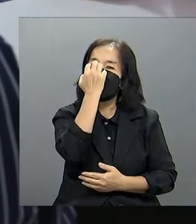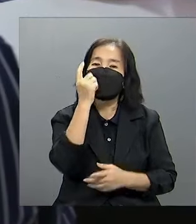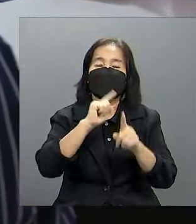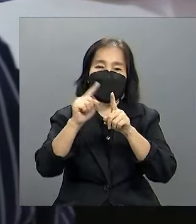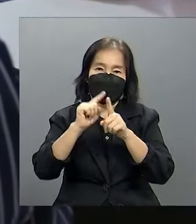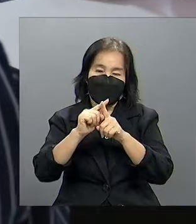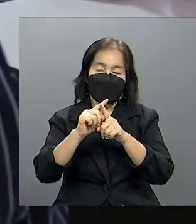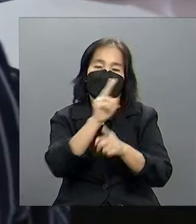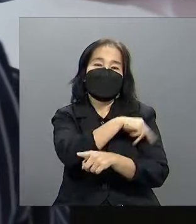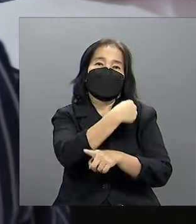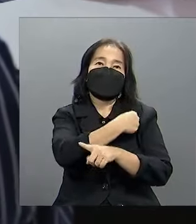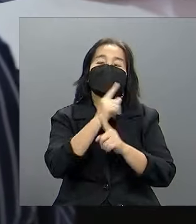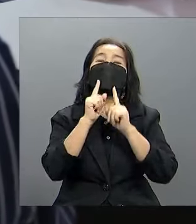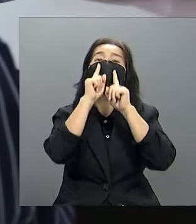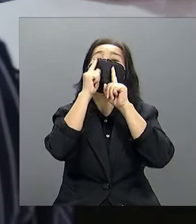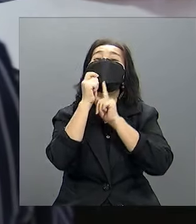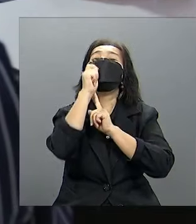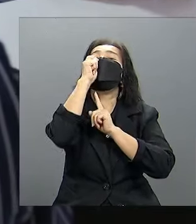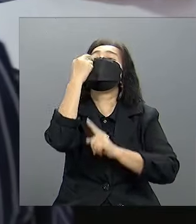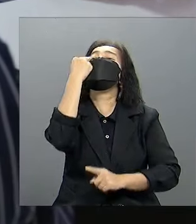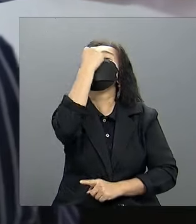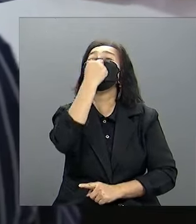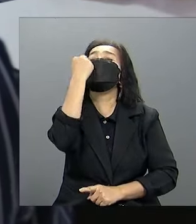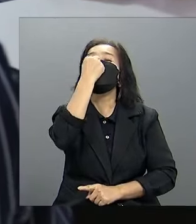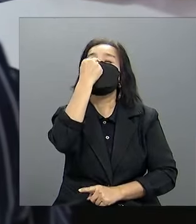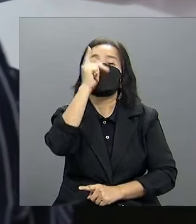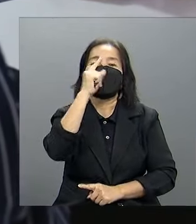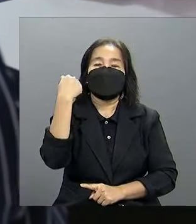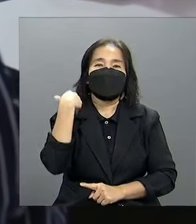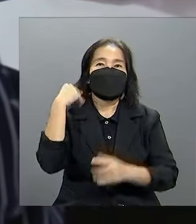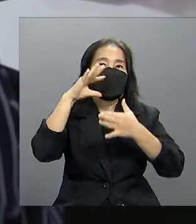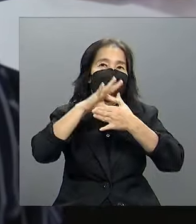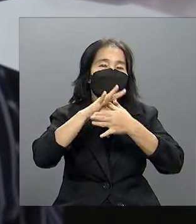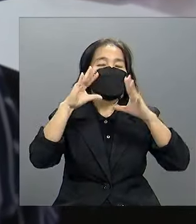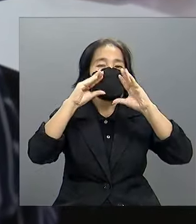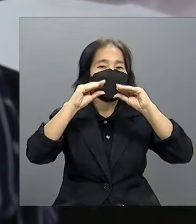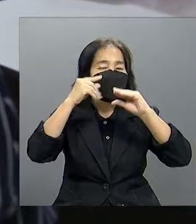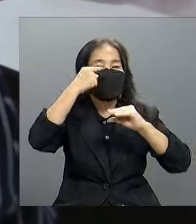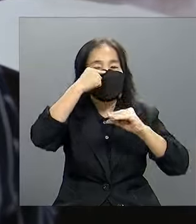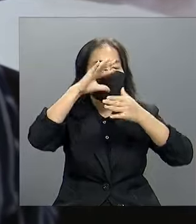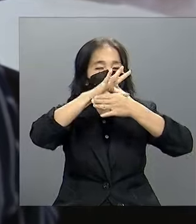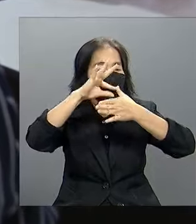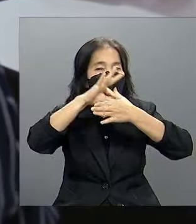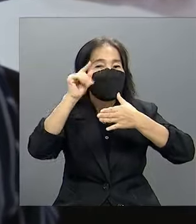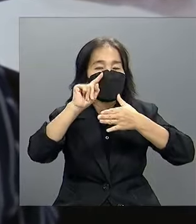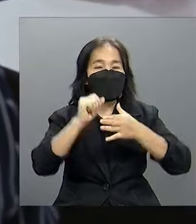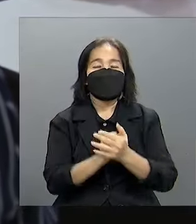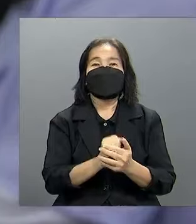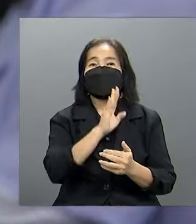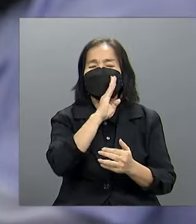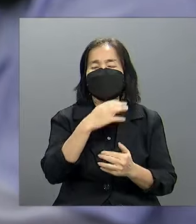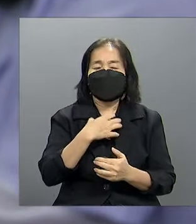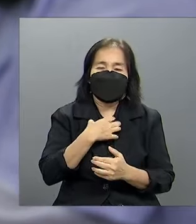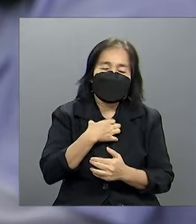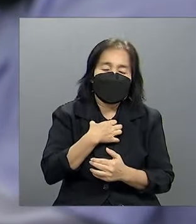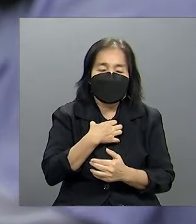ามันมีลักษณะที่ใกล้เคียงกับเยื่อบุจมูกอักเสบจากภูมิแพ้ไหมก่อนแต่ถ้าเกิดว่าเราอยากรู้จริงว่าที่เ